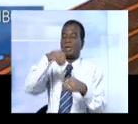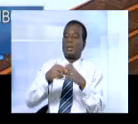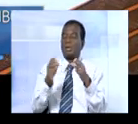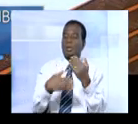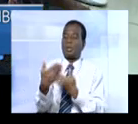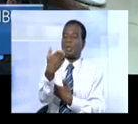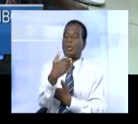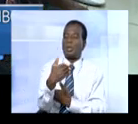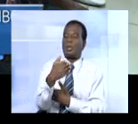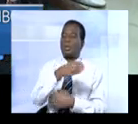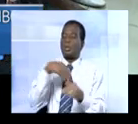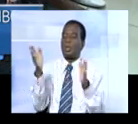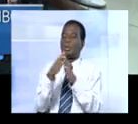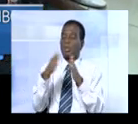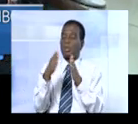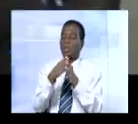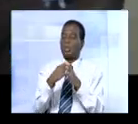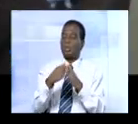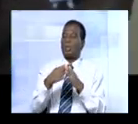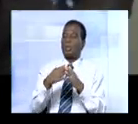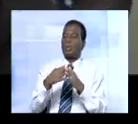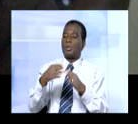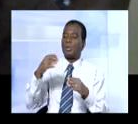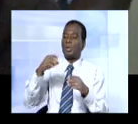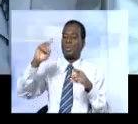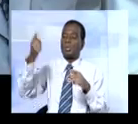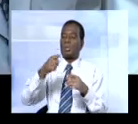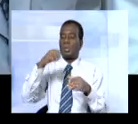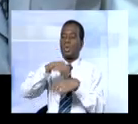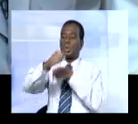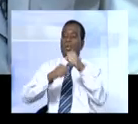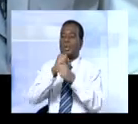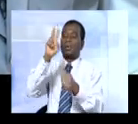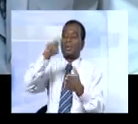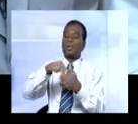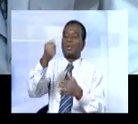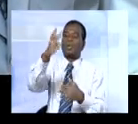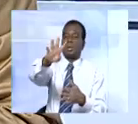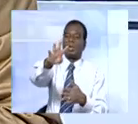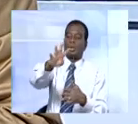le Conseil s'était réuni en session extraordinaire, la première de l'année 2014.